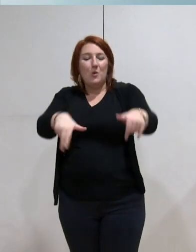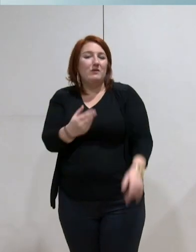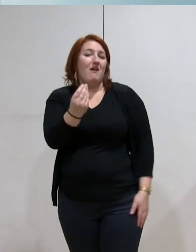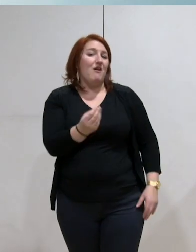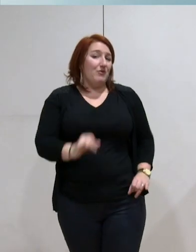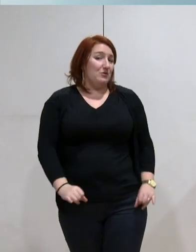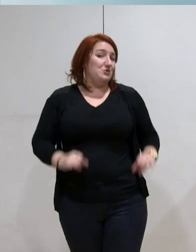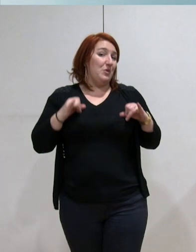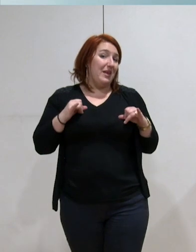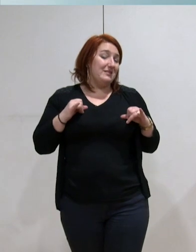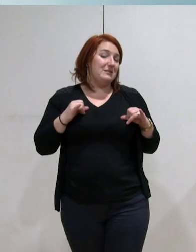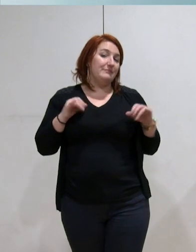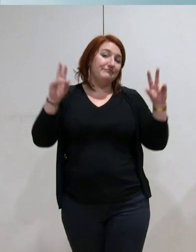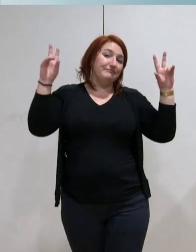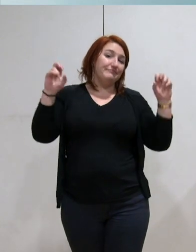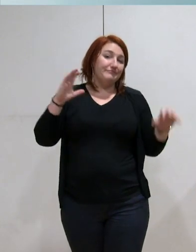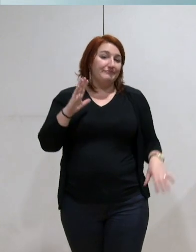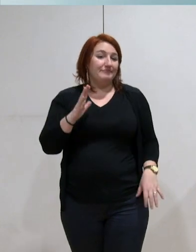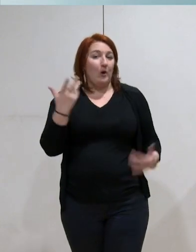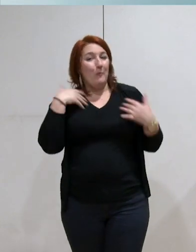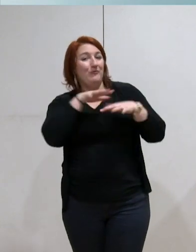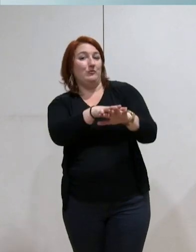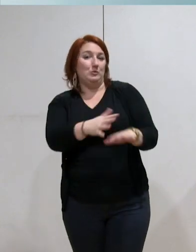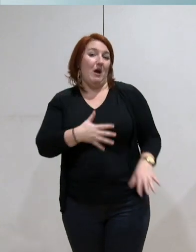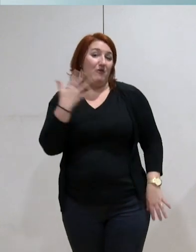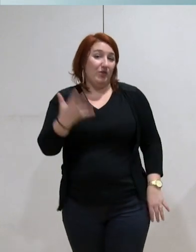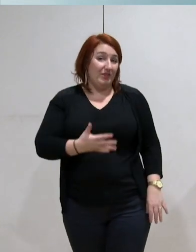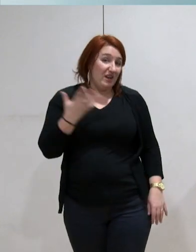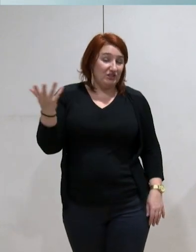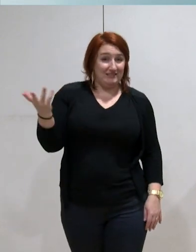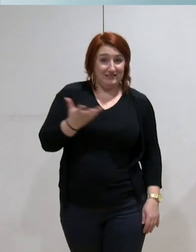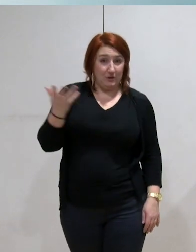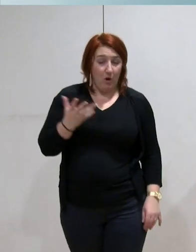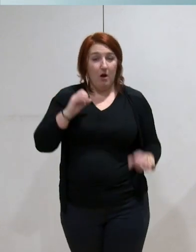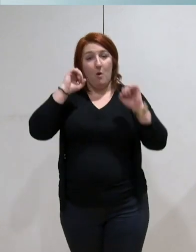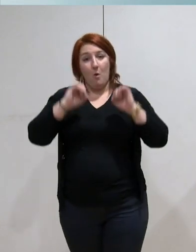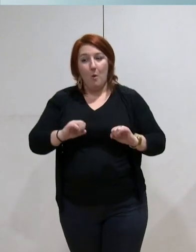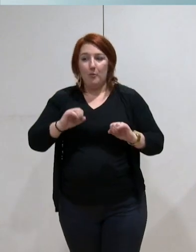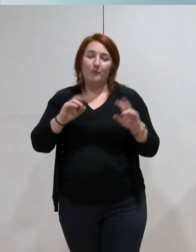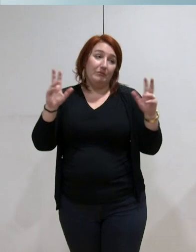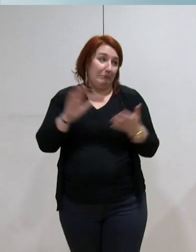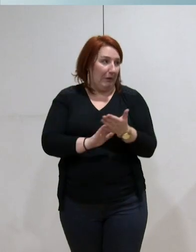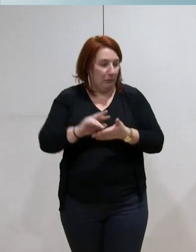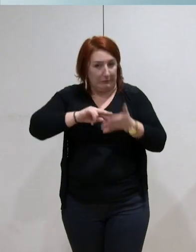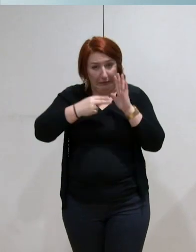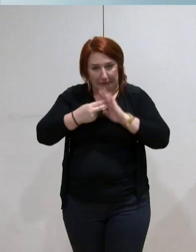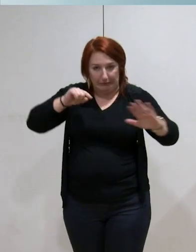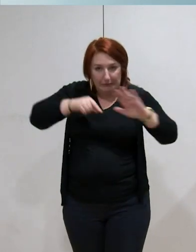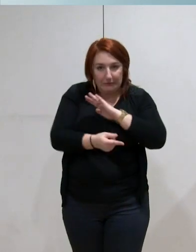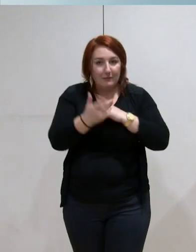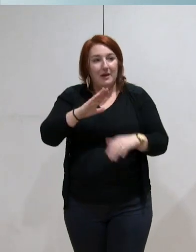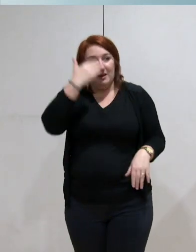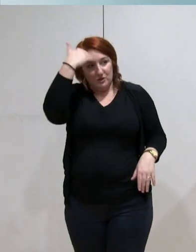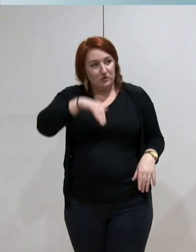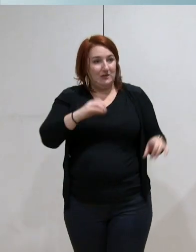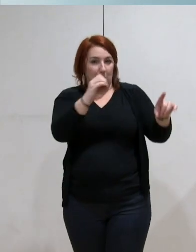et l'intérêt entre guillemets de cette fusion c'est qu'elle pourrait nous permettre de rediscuter c'est un peu technique tout ça mais je sais qu'Olivier